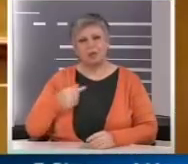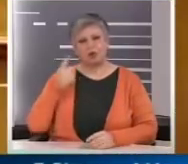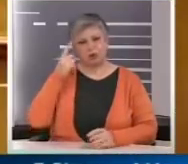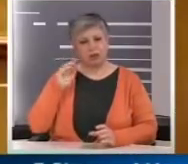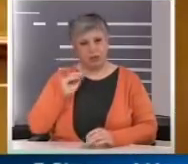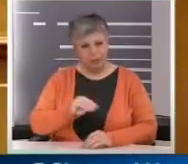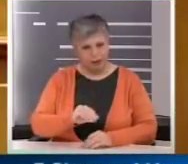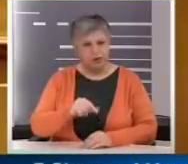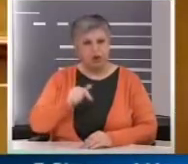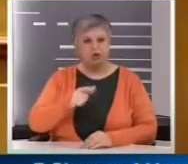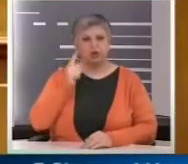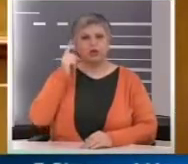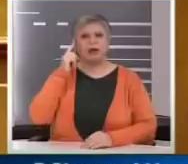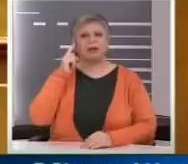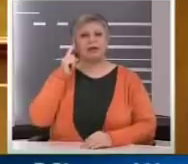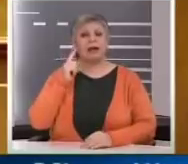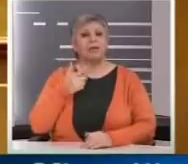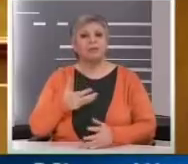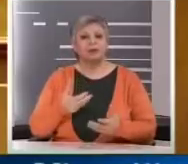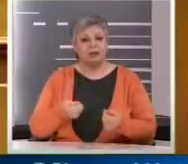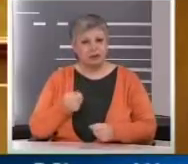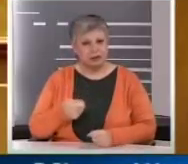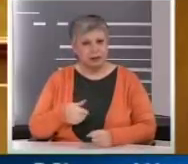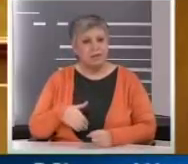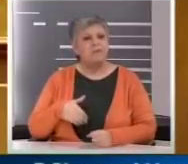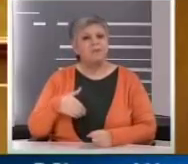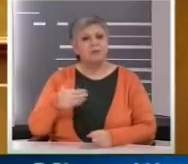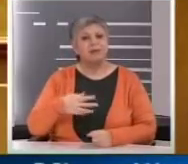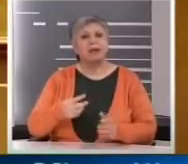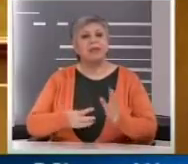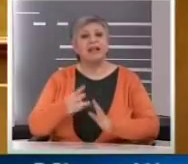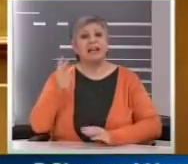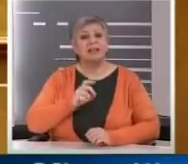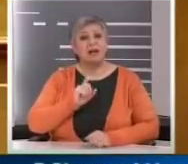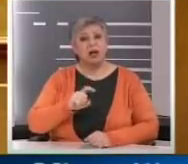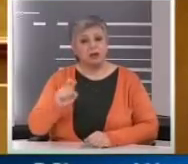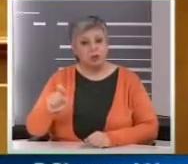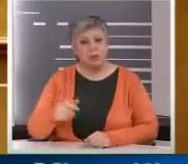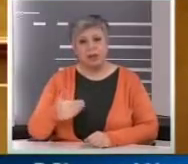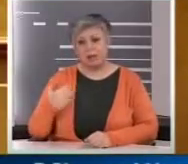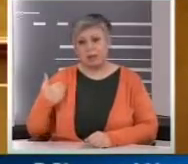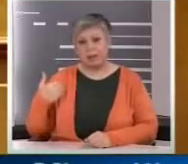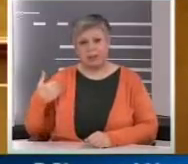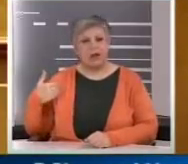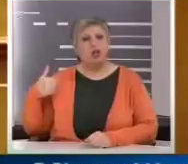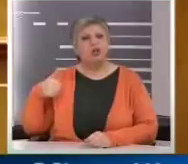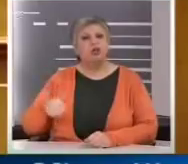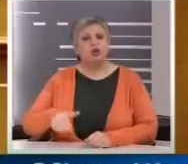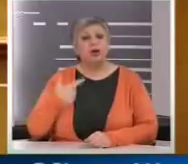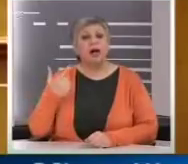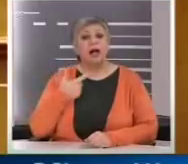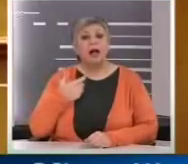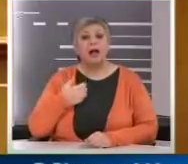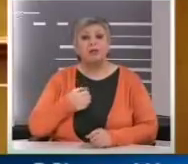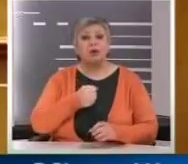τότε το πήραμε χαμπάρι. Το 2017 δώσαμε 13 εκατομμύρια ευρώ. Το 2018 ήδη έχουμε δεσμεύσει πάνω από